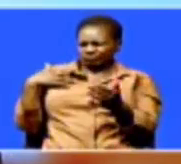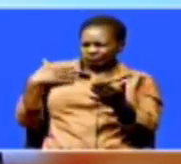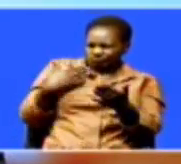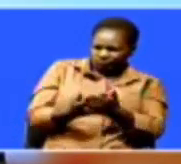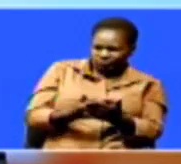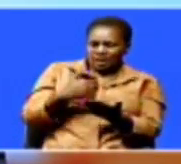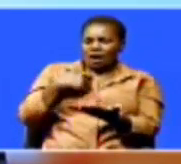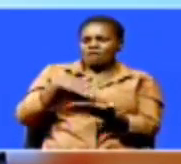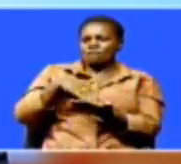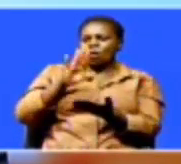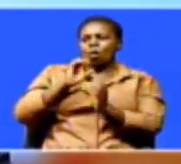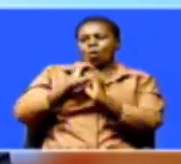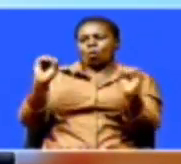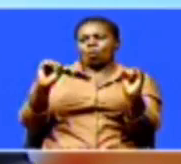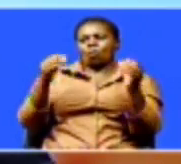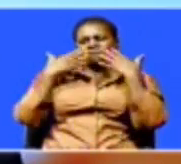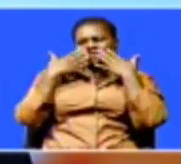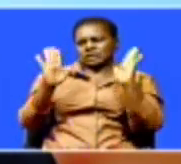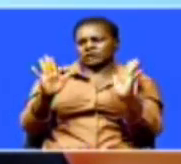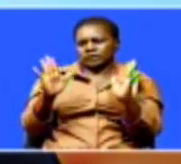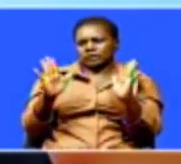sana Wambua. Mtazamaji, kufikia hapo sina budi la kutamatisha. KTN leo weekend imekuwa ni fari.